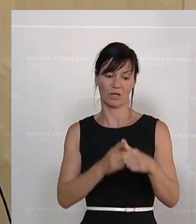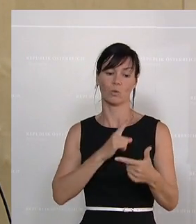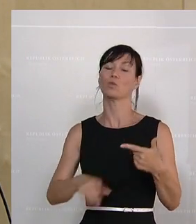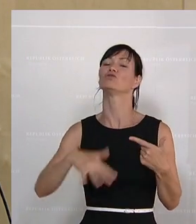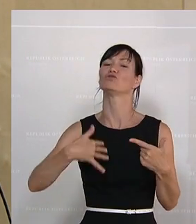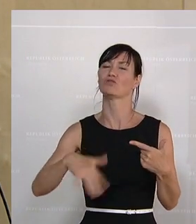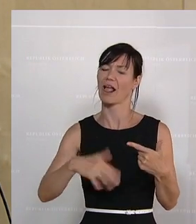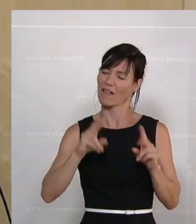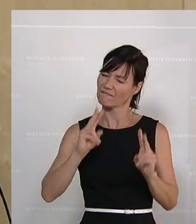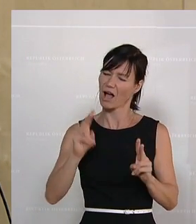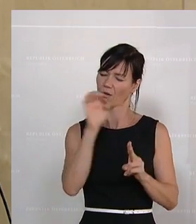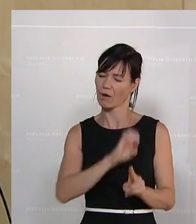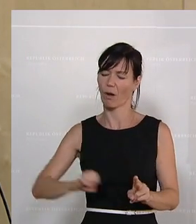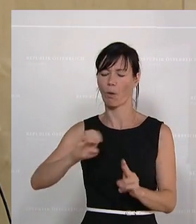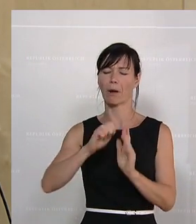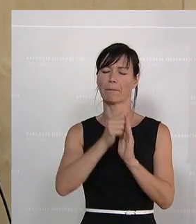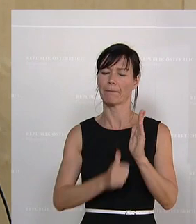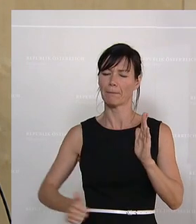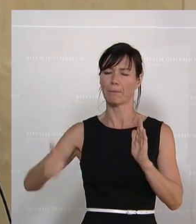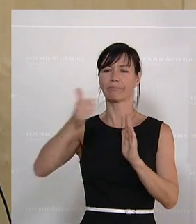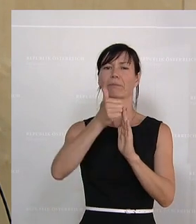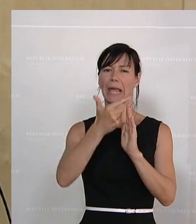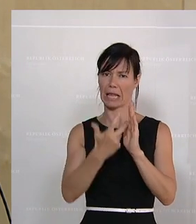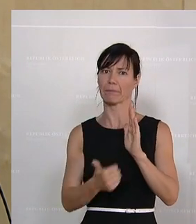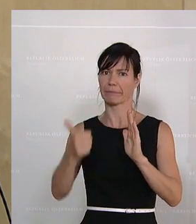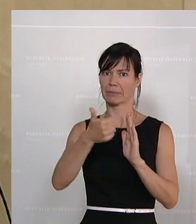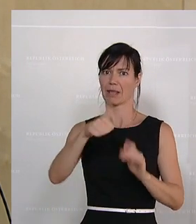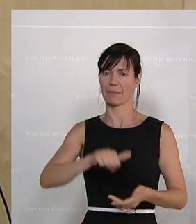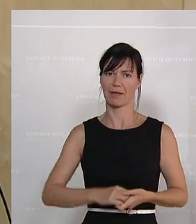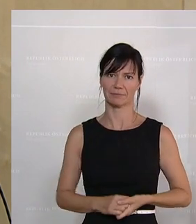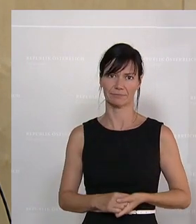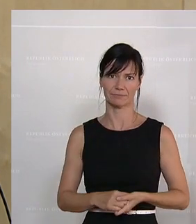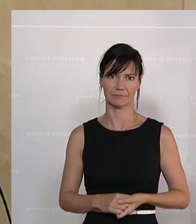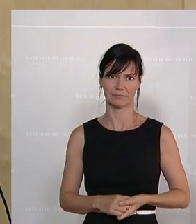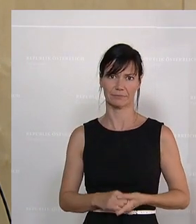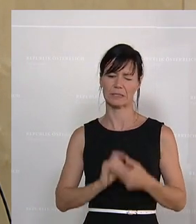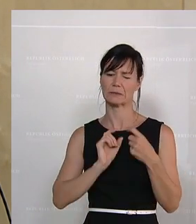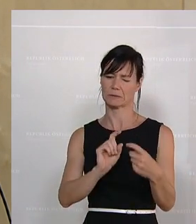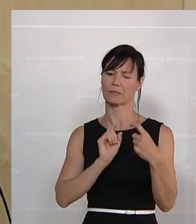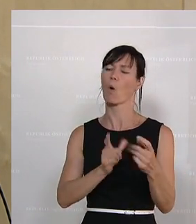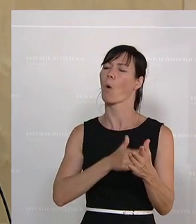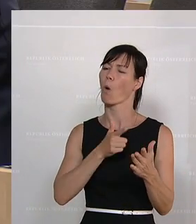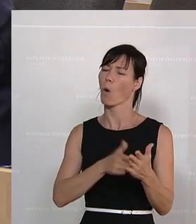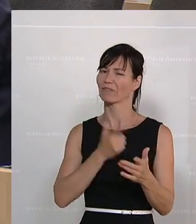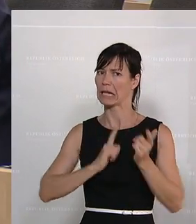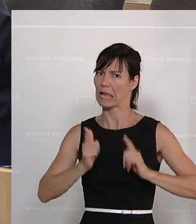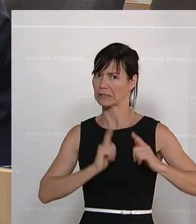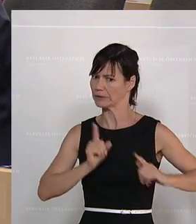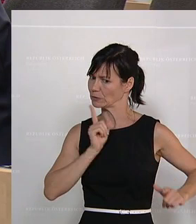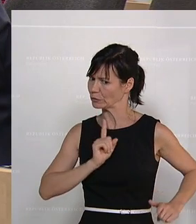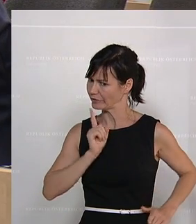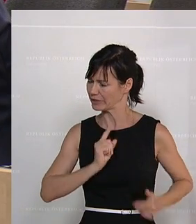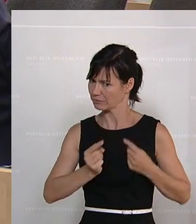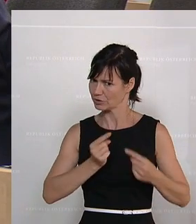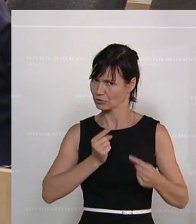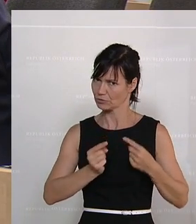europa mit dabei und was man in der diskussion ja auch nicht vergessen darf das kommt oft zu kurz es ist ja noch nicht so lange